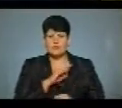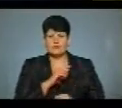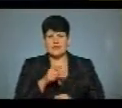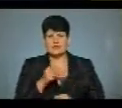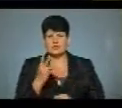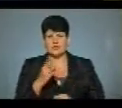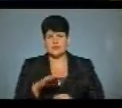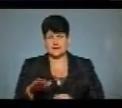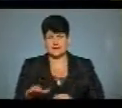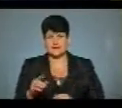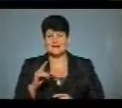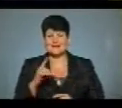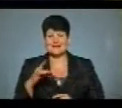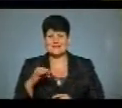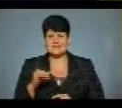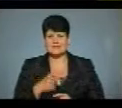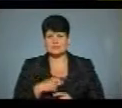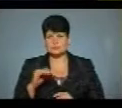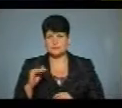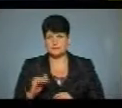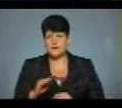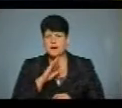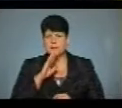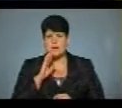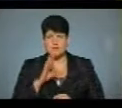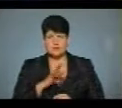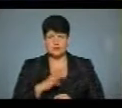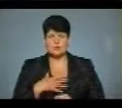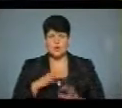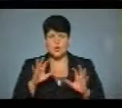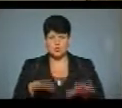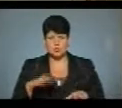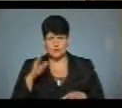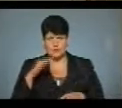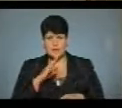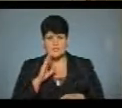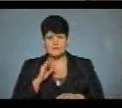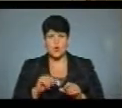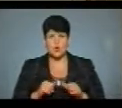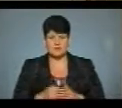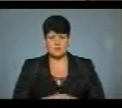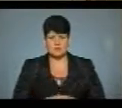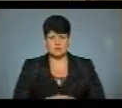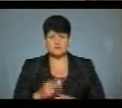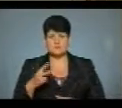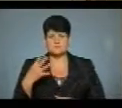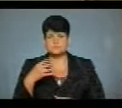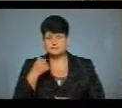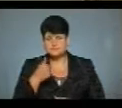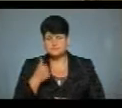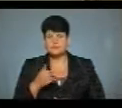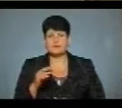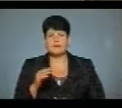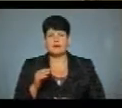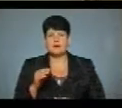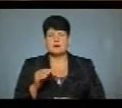Христина наймолодша, вона дуже любить своїх дітей. Просто мама була в мене головою батьківського комітету. 24-літній житель села Малий